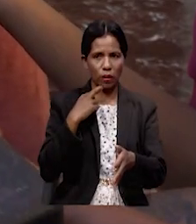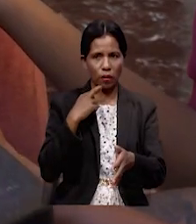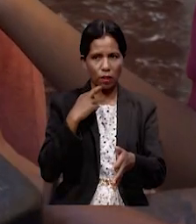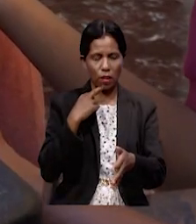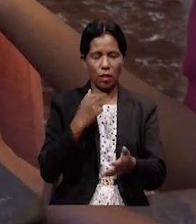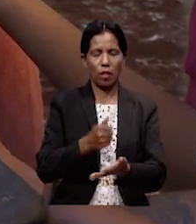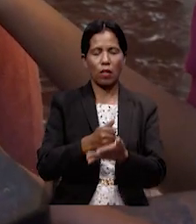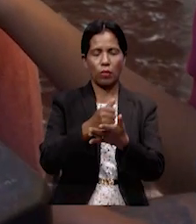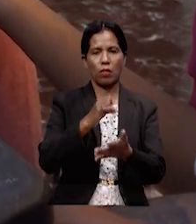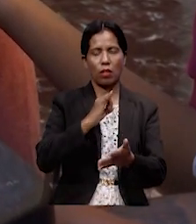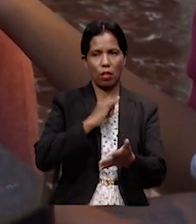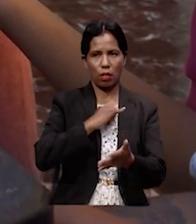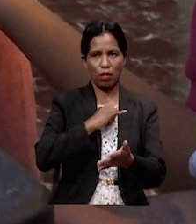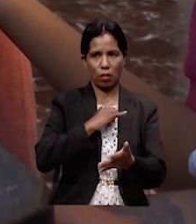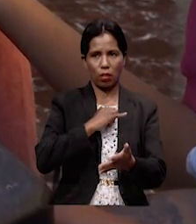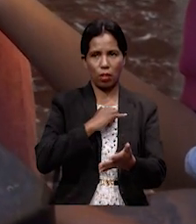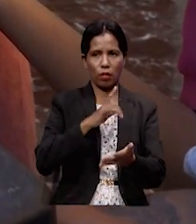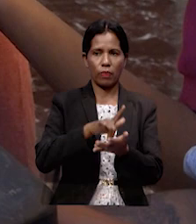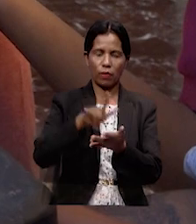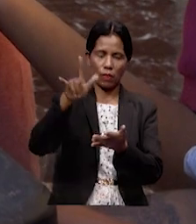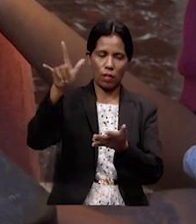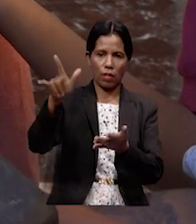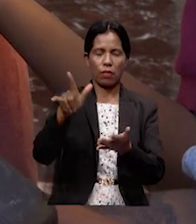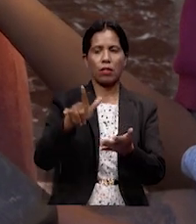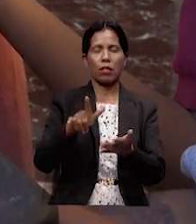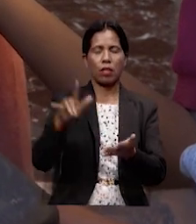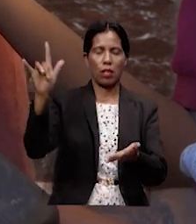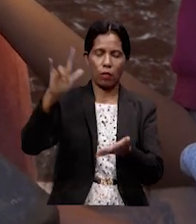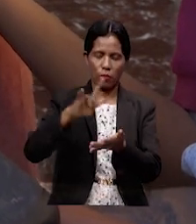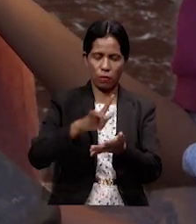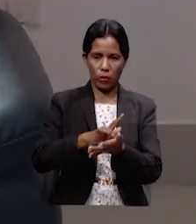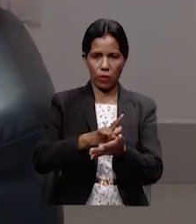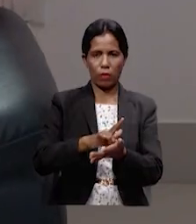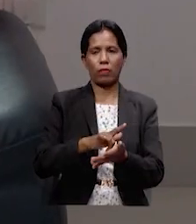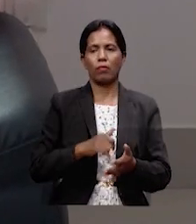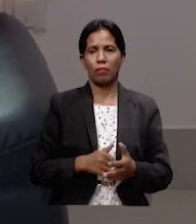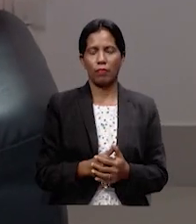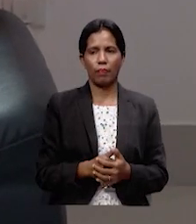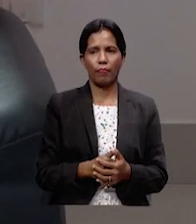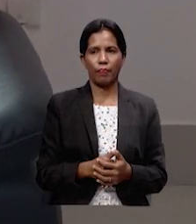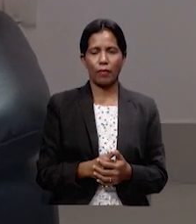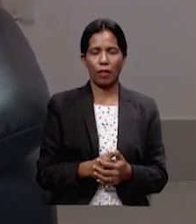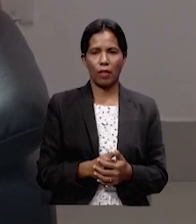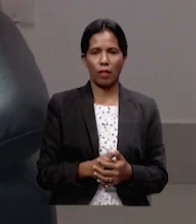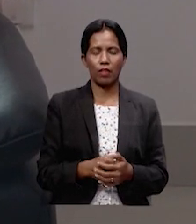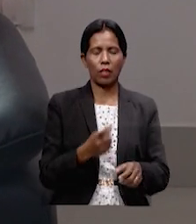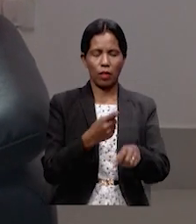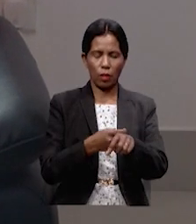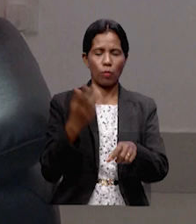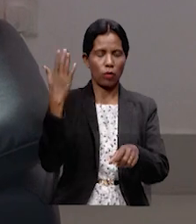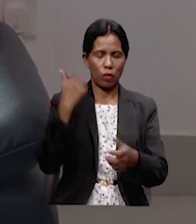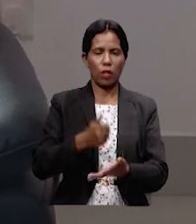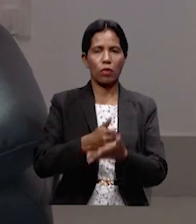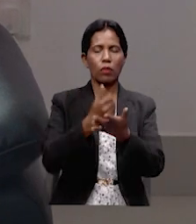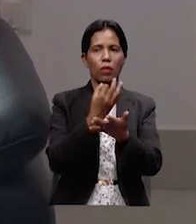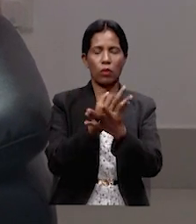dane ba kumbena sabion ke reportio internasional di Kuala Lumpur. Sing mi mintu ni ajuro san itu tuan